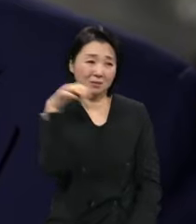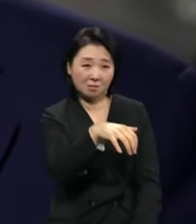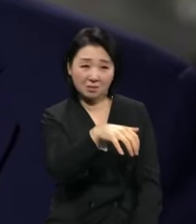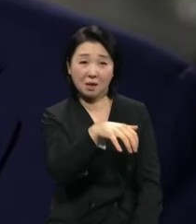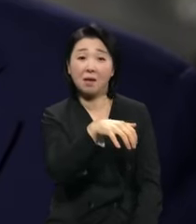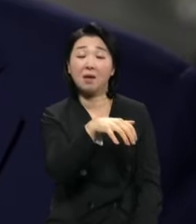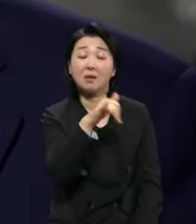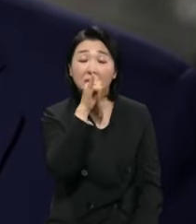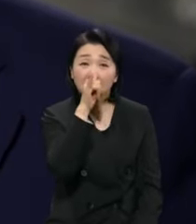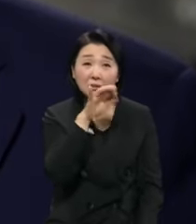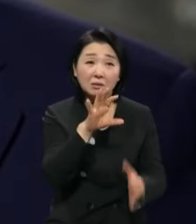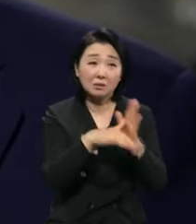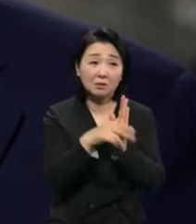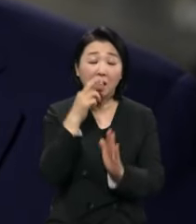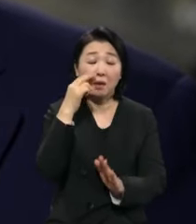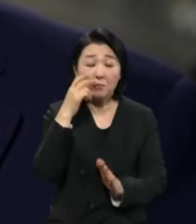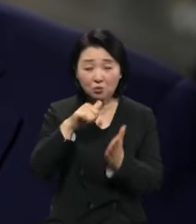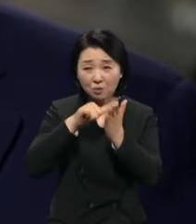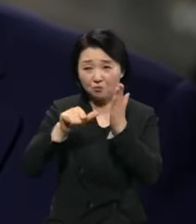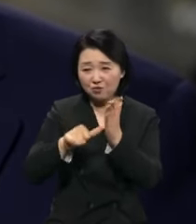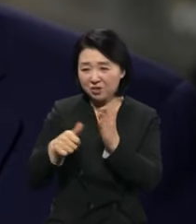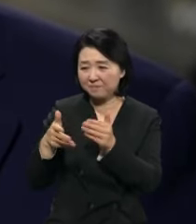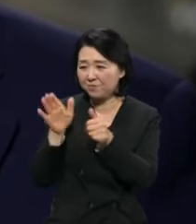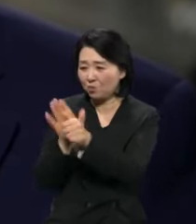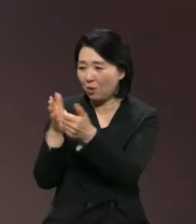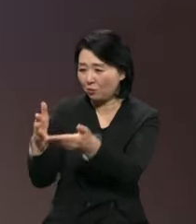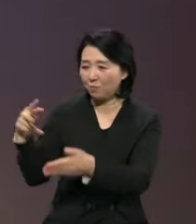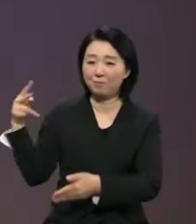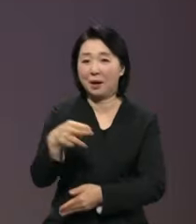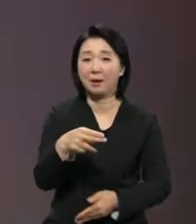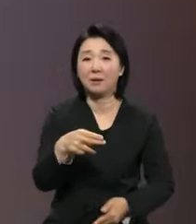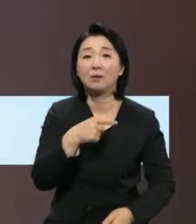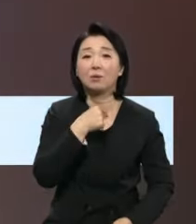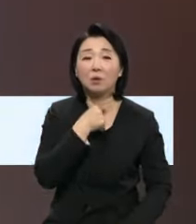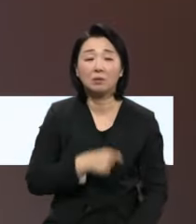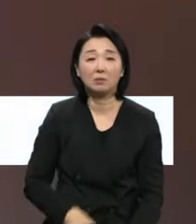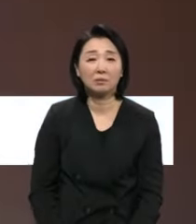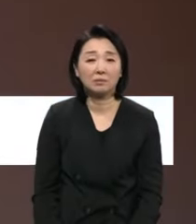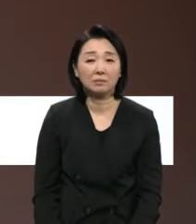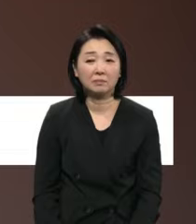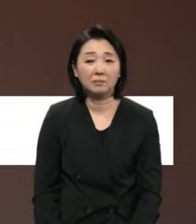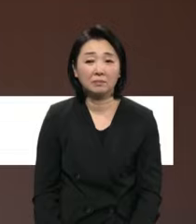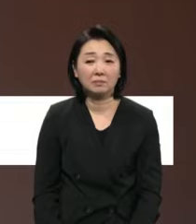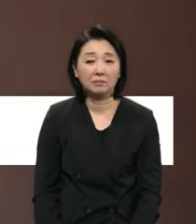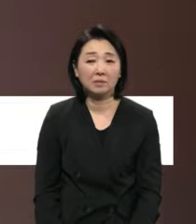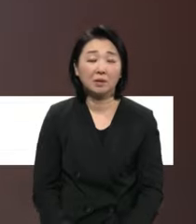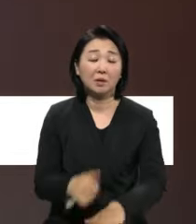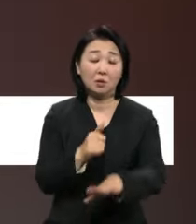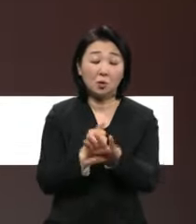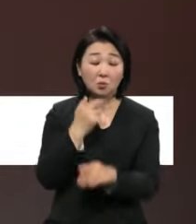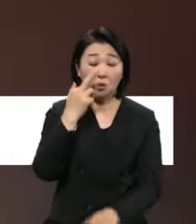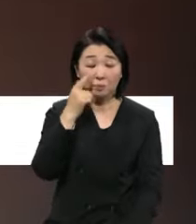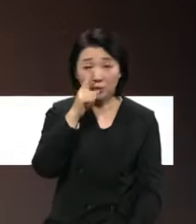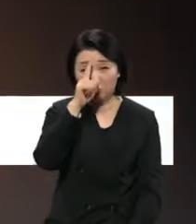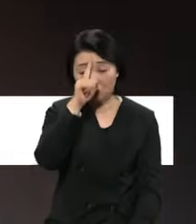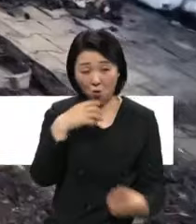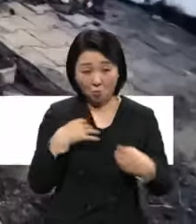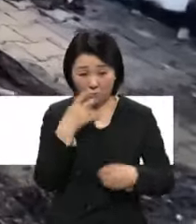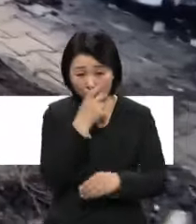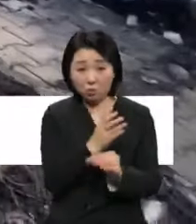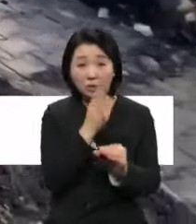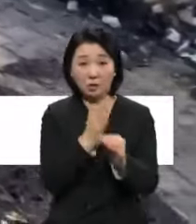벌인다면 미국산 무기의 공급을 끊겠다고 경고했습니다. 이런 레드라인을 넘었는지 미 당국이 조사하고 있던